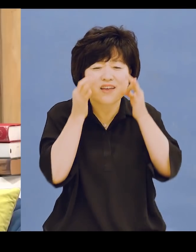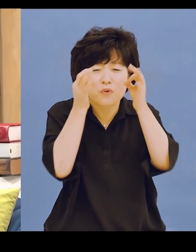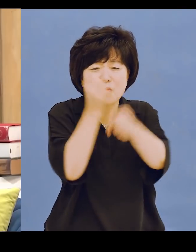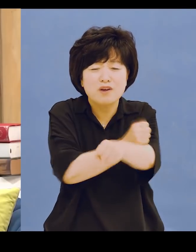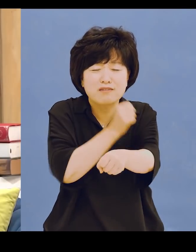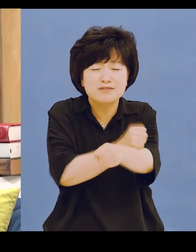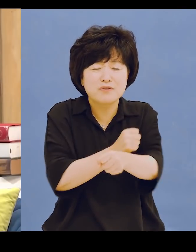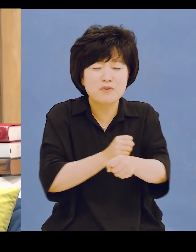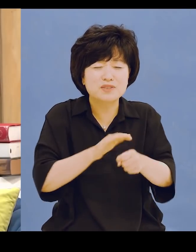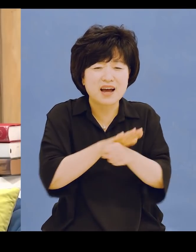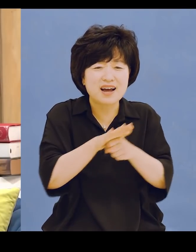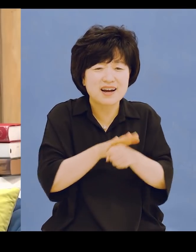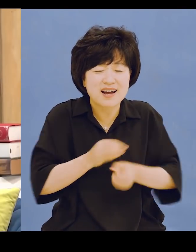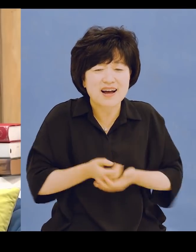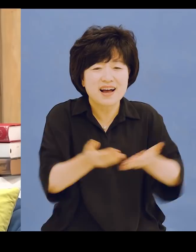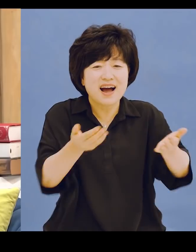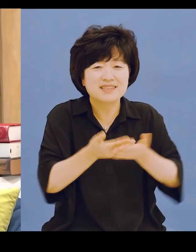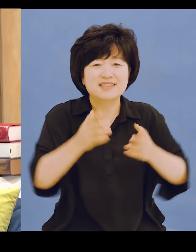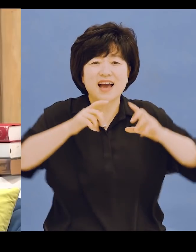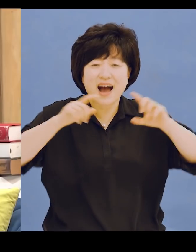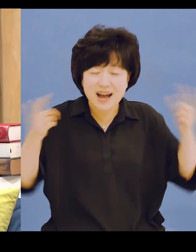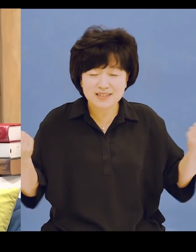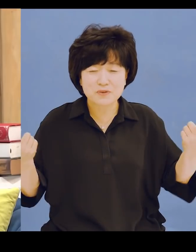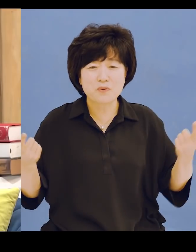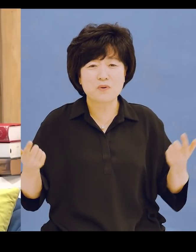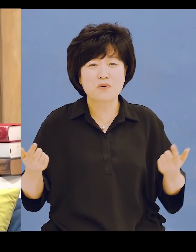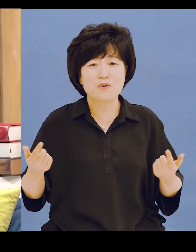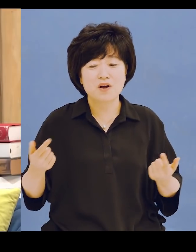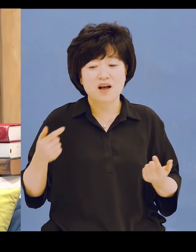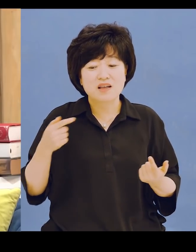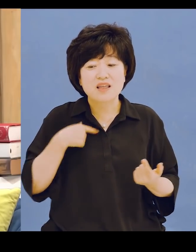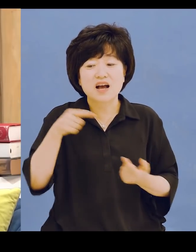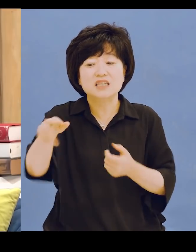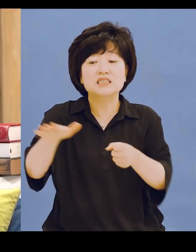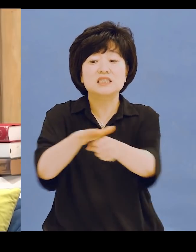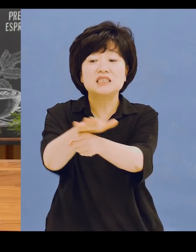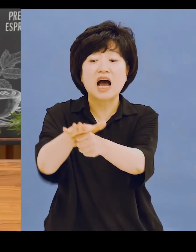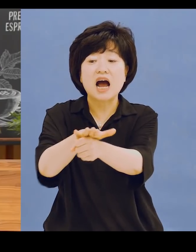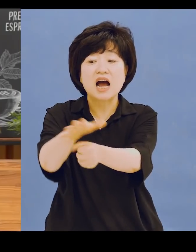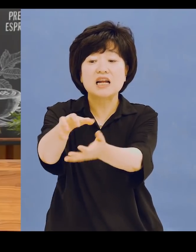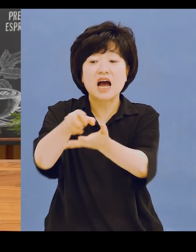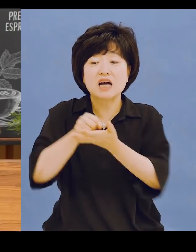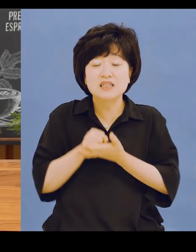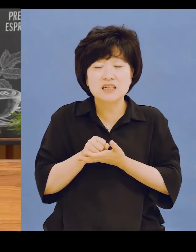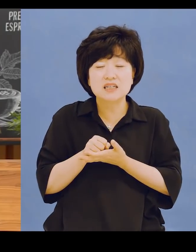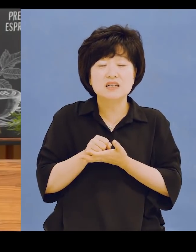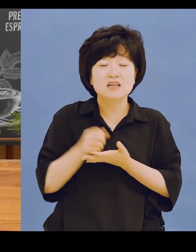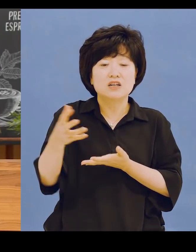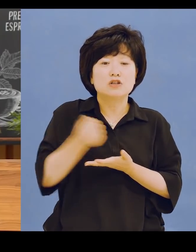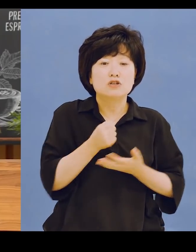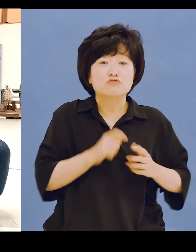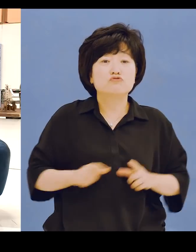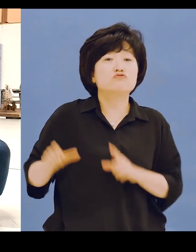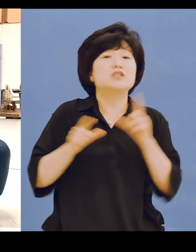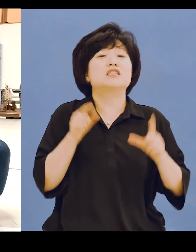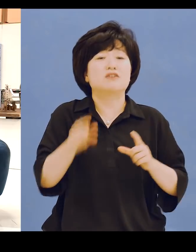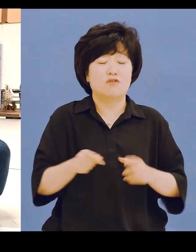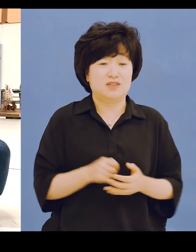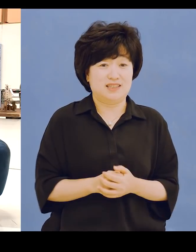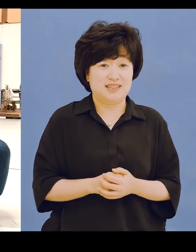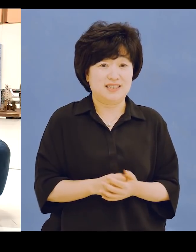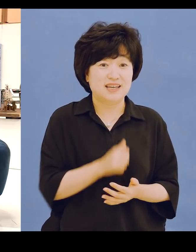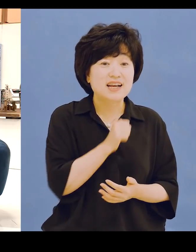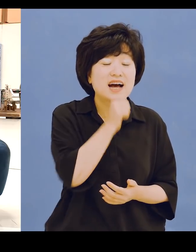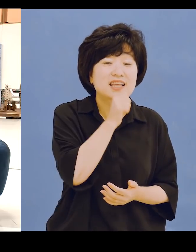아니고요. 이 양심이 내가 그 사랑을 누리도록 이끌어 나갑니다. 그래서